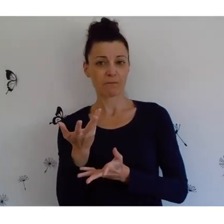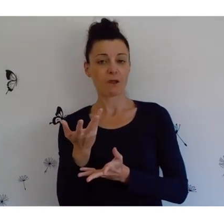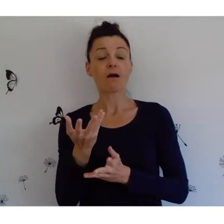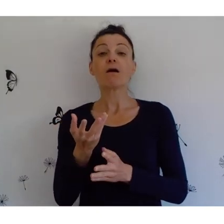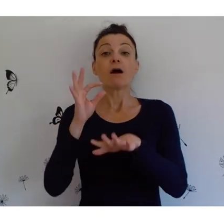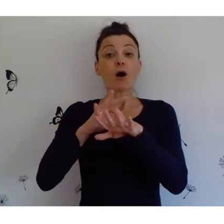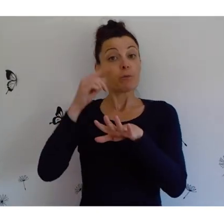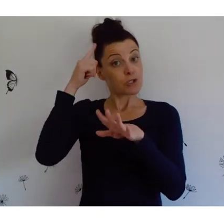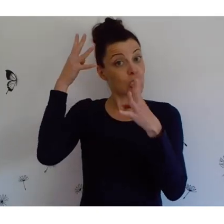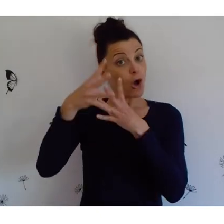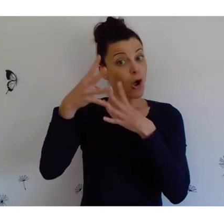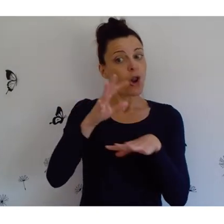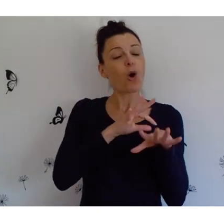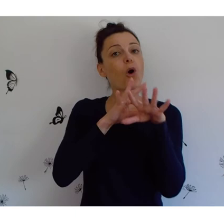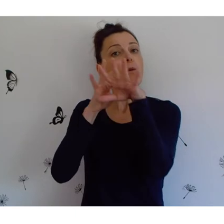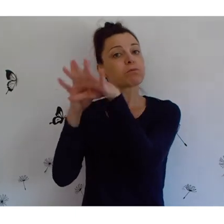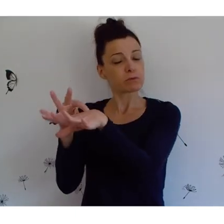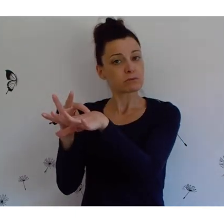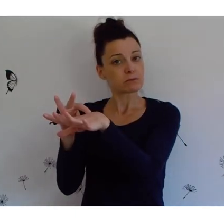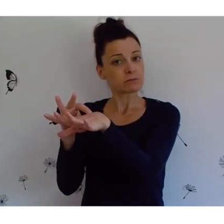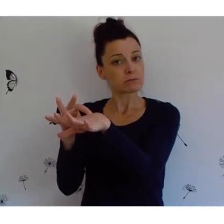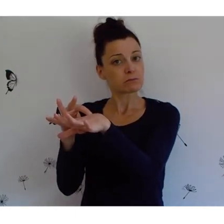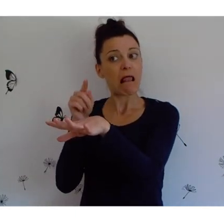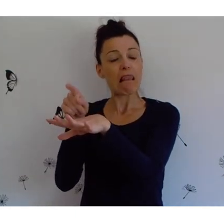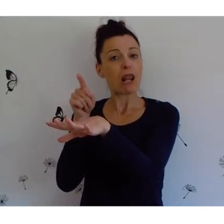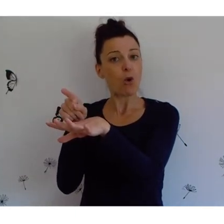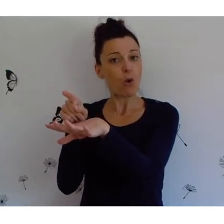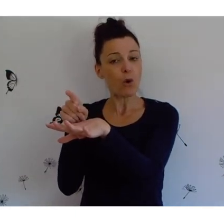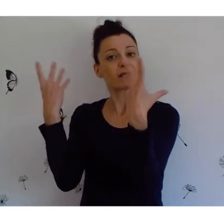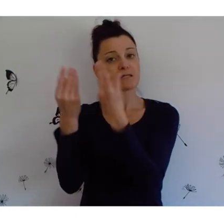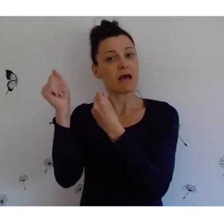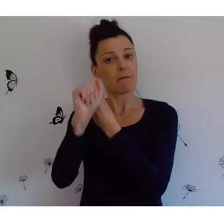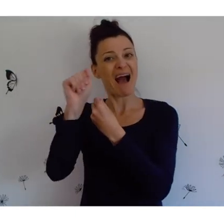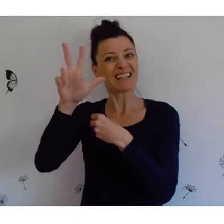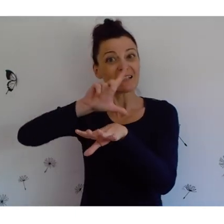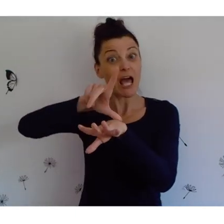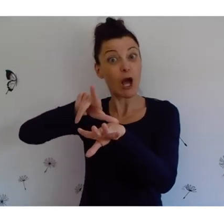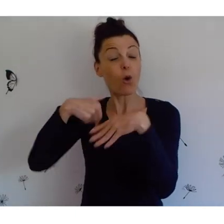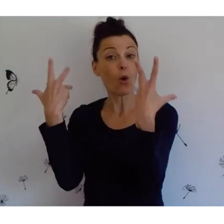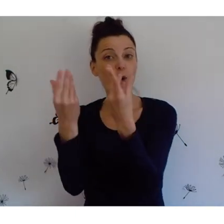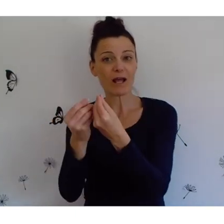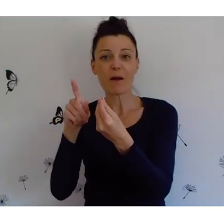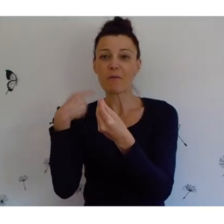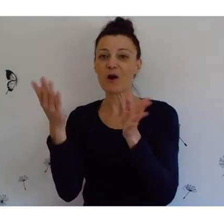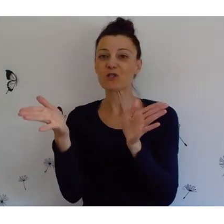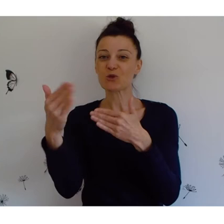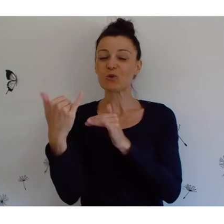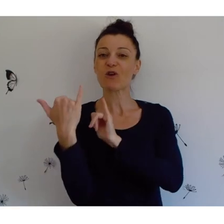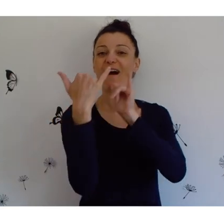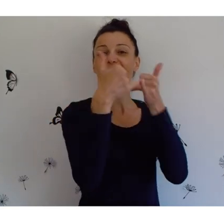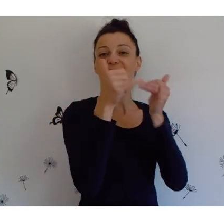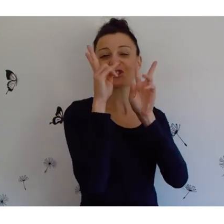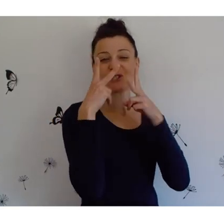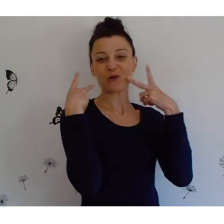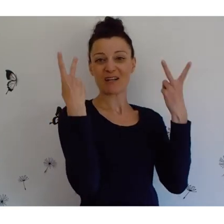uno psicologo, il quale, dopo aver passato 3 ore con lei, uscì dallo studio con un gran sorriso.